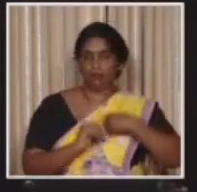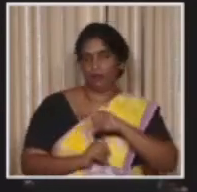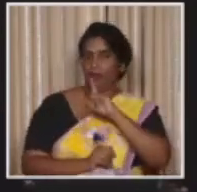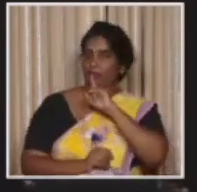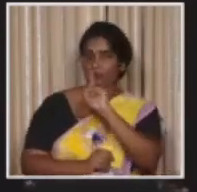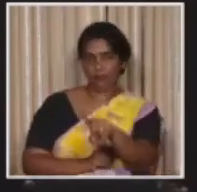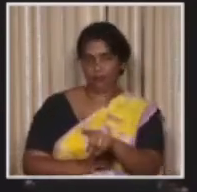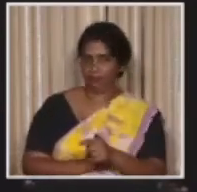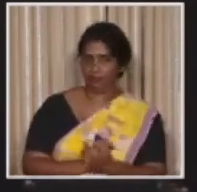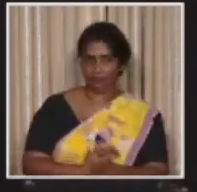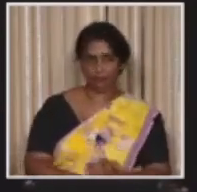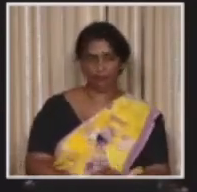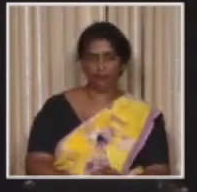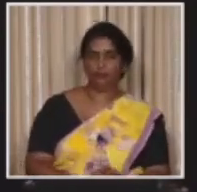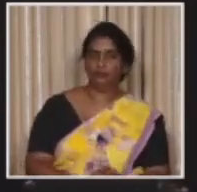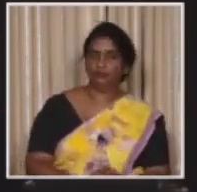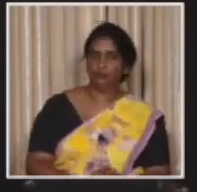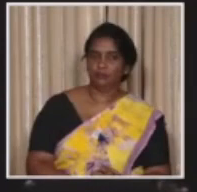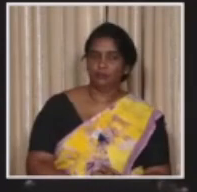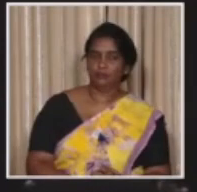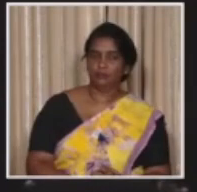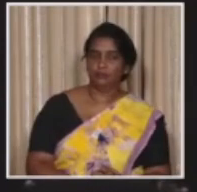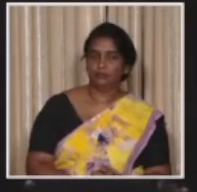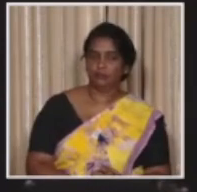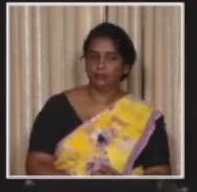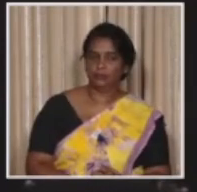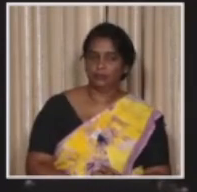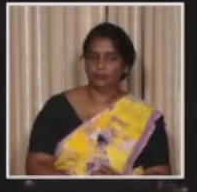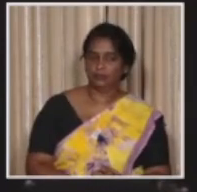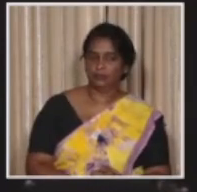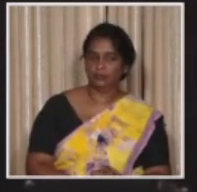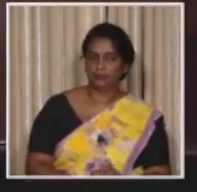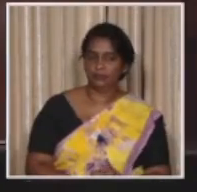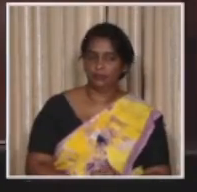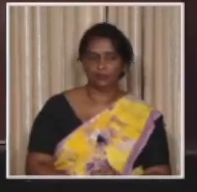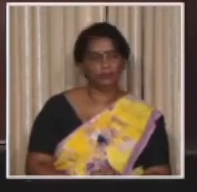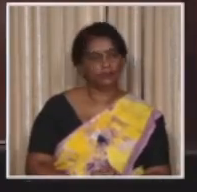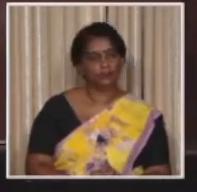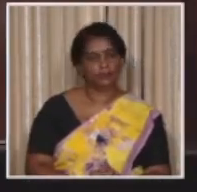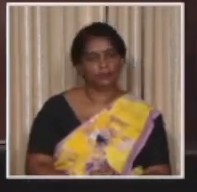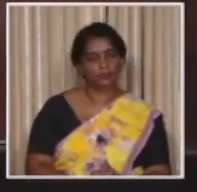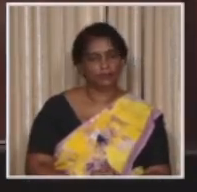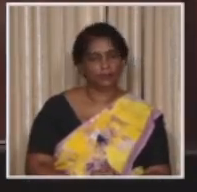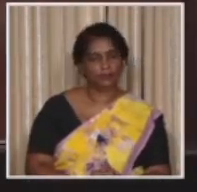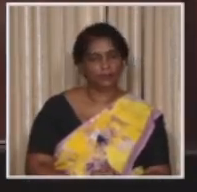දැනුම් දෙන්නම් මම කරන්න කැමතියි. ජාතික වැදගත්කම